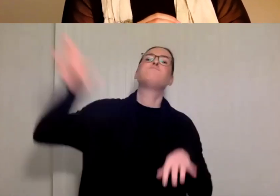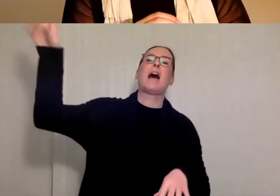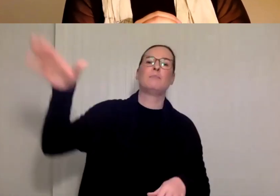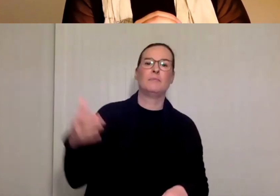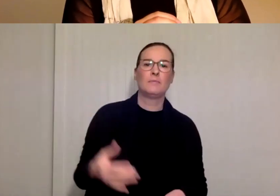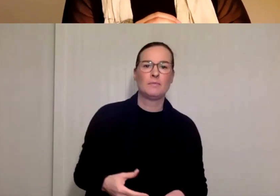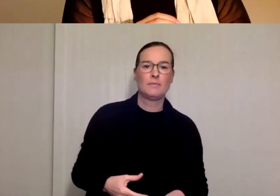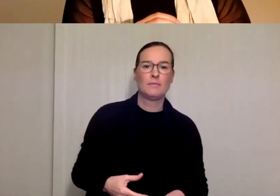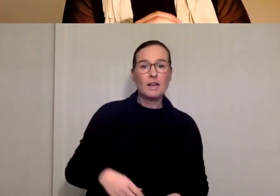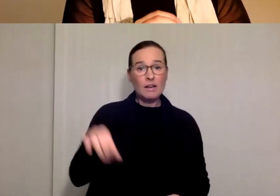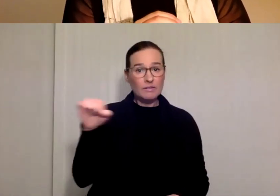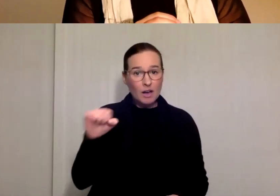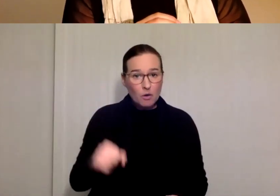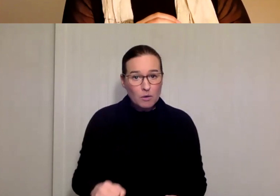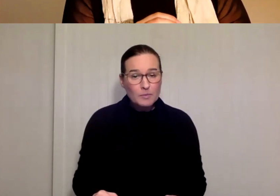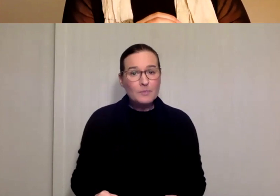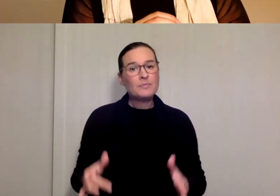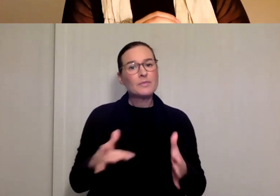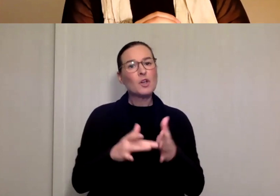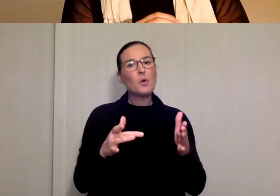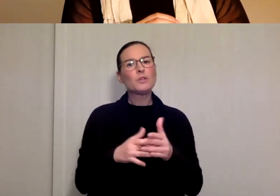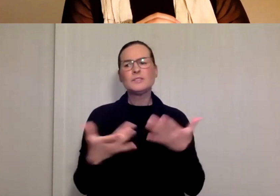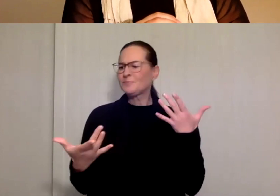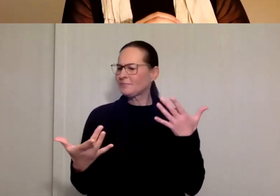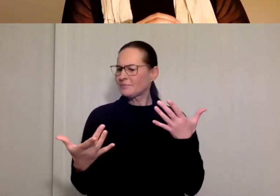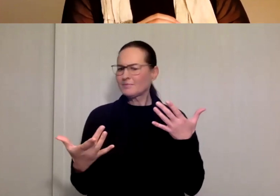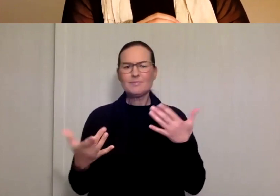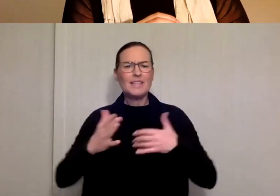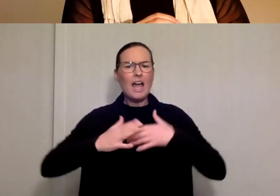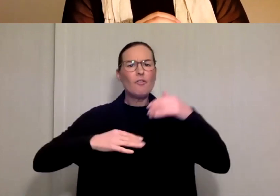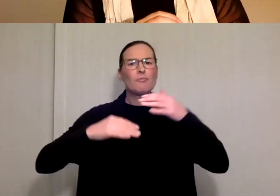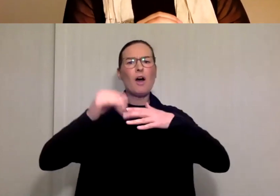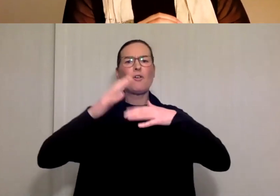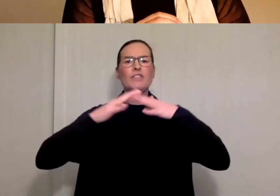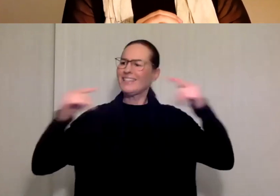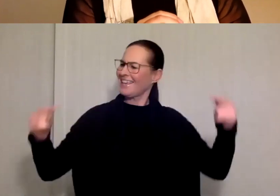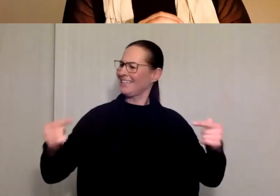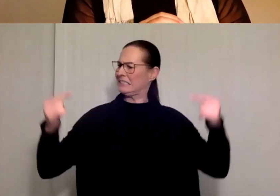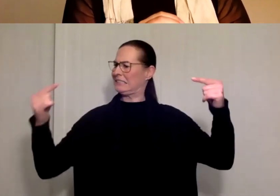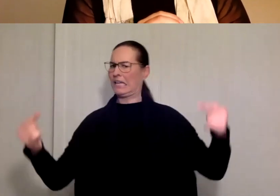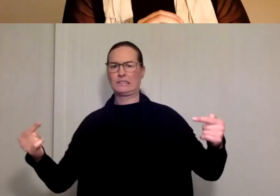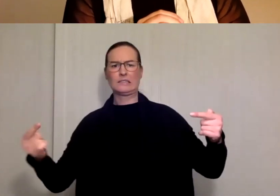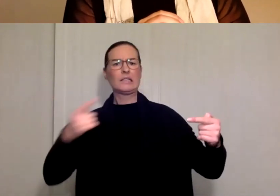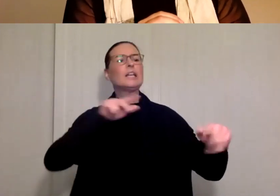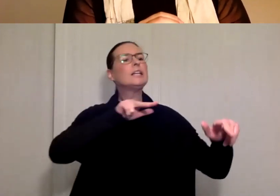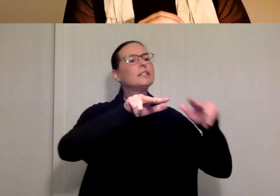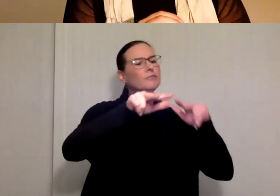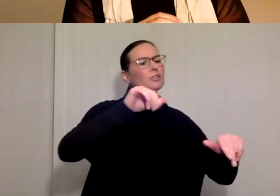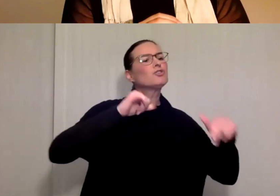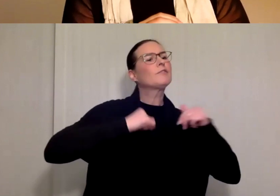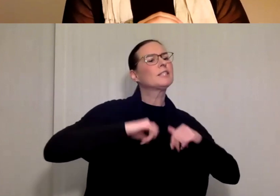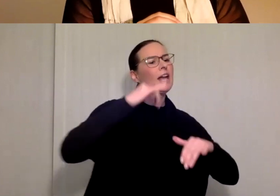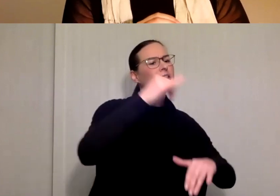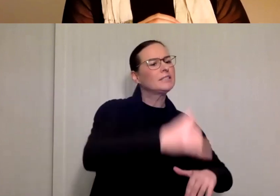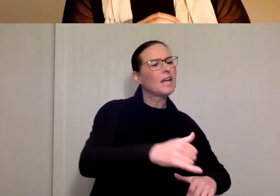Weil dieser Gegensatz aufgebaut worden ist, den es überhaupt nicht gibt. Die Wirtschaft leidet ja dann zu sehr, die